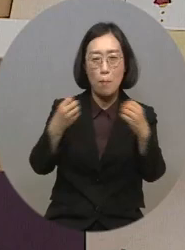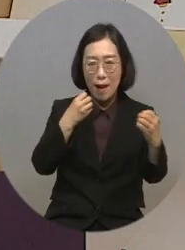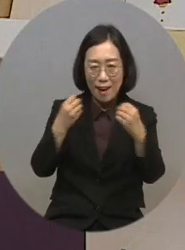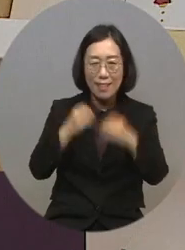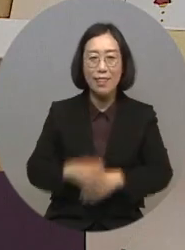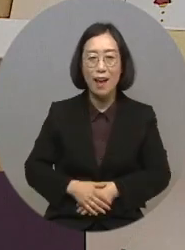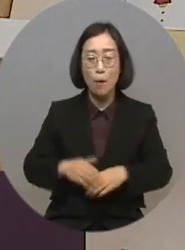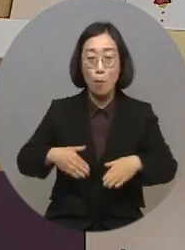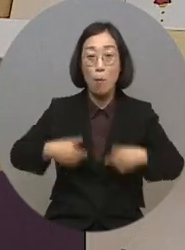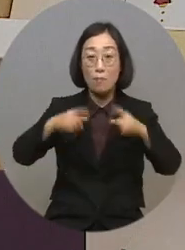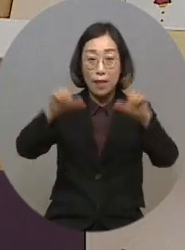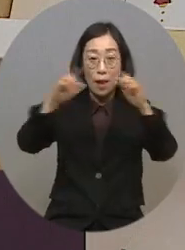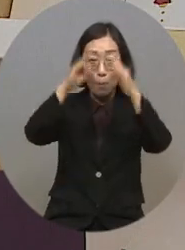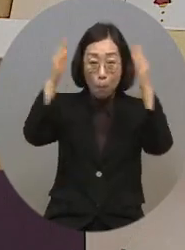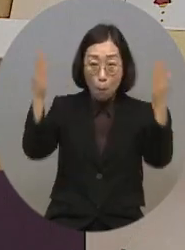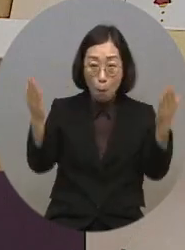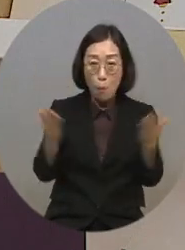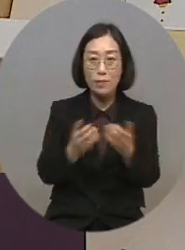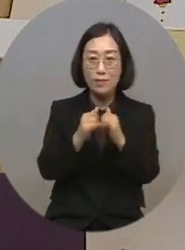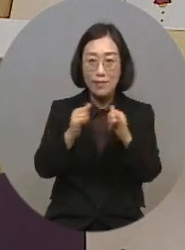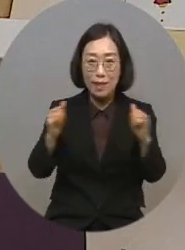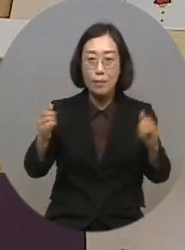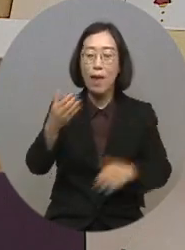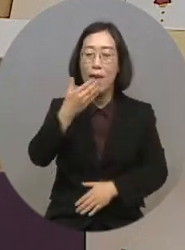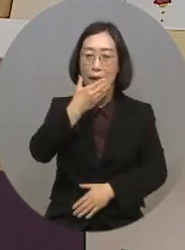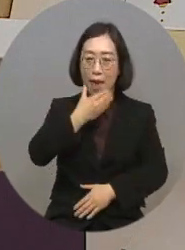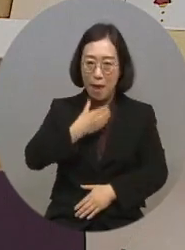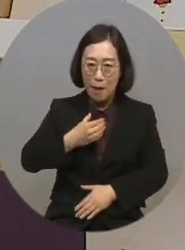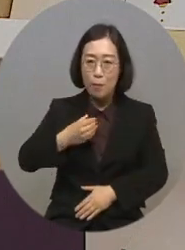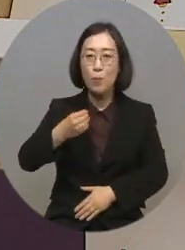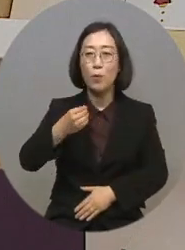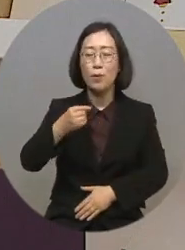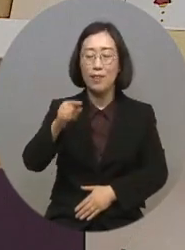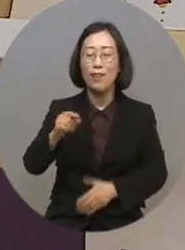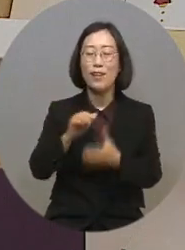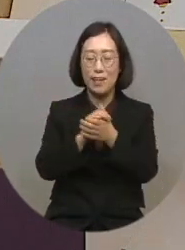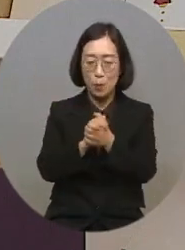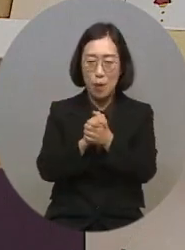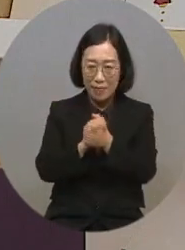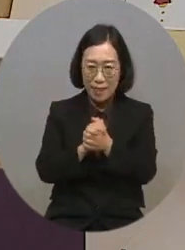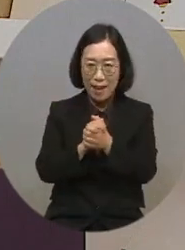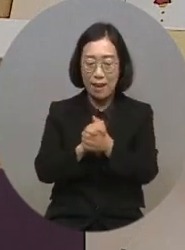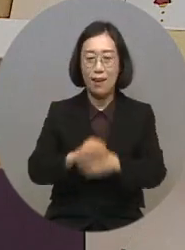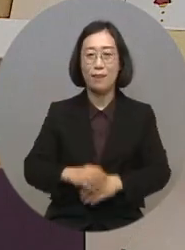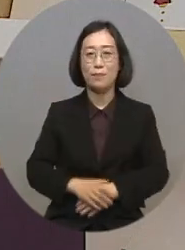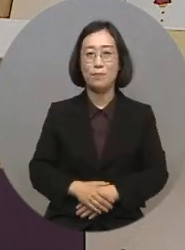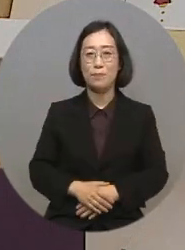봄날의 모든 사람들이 행복하기를 기도한다.